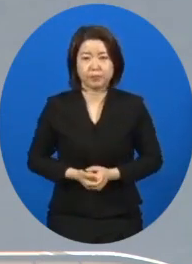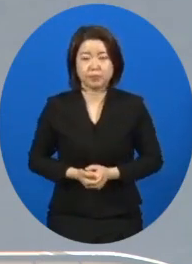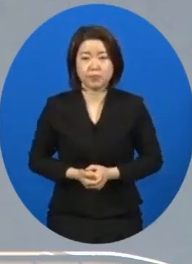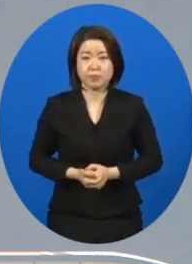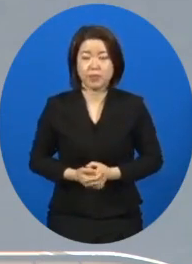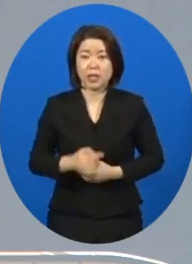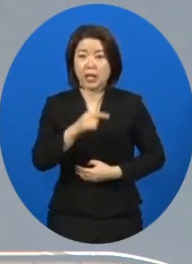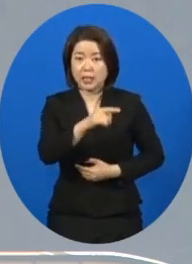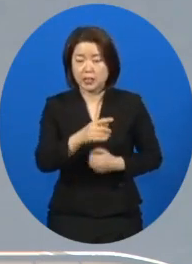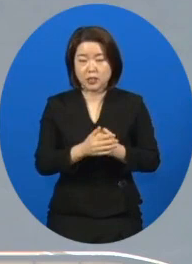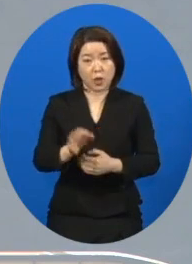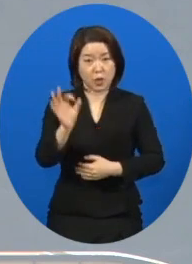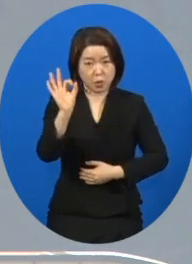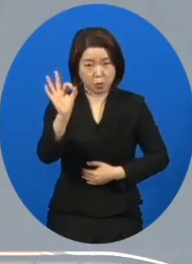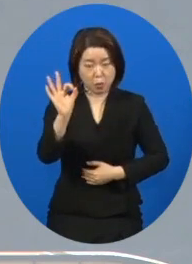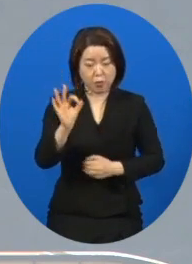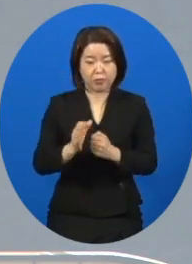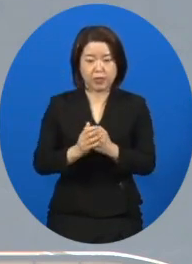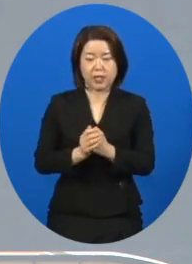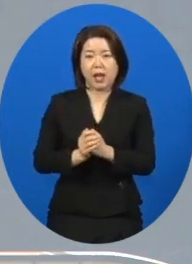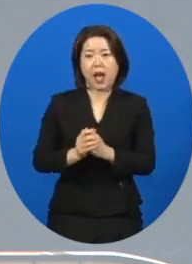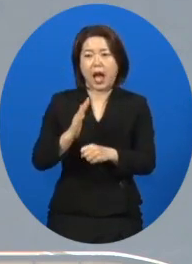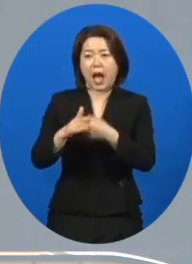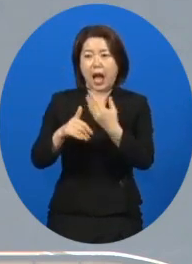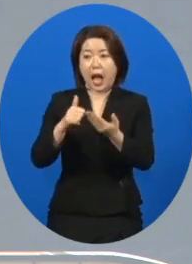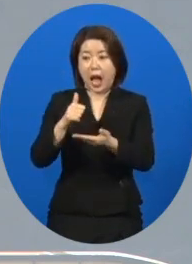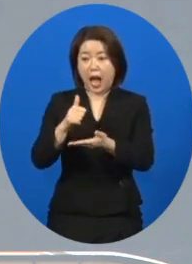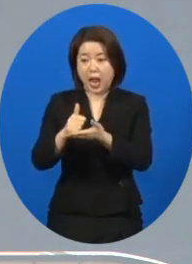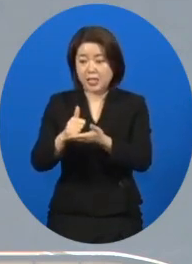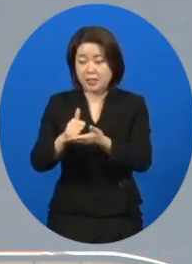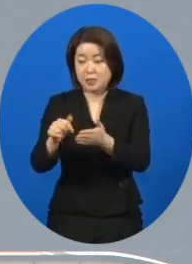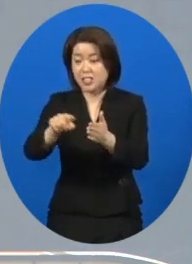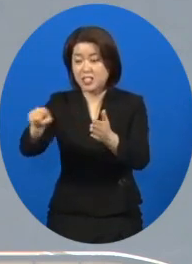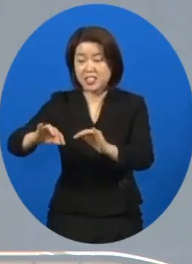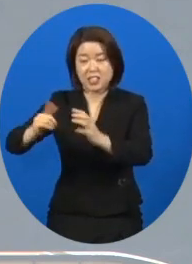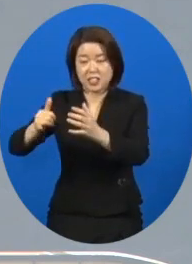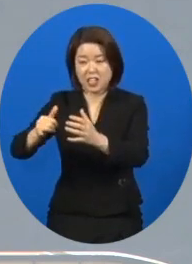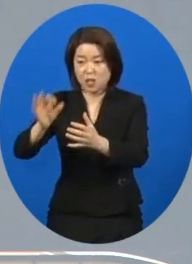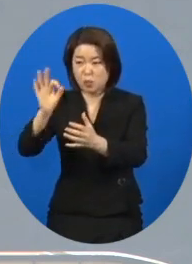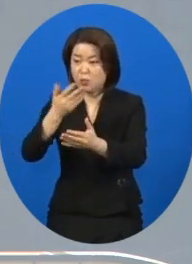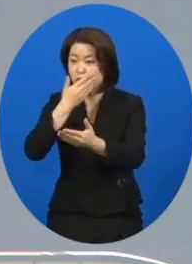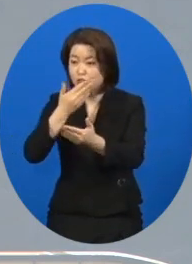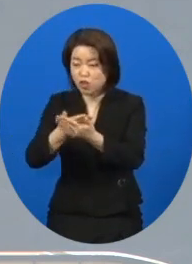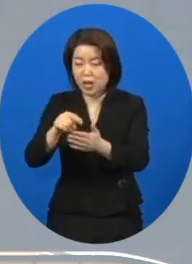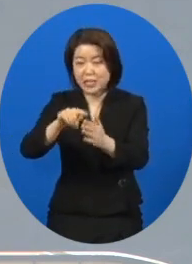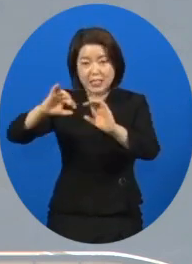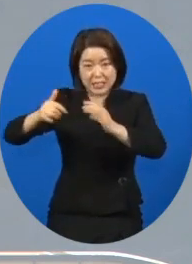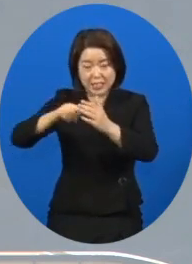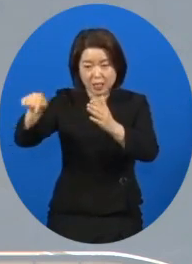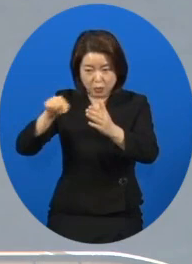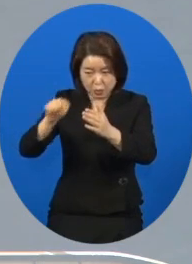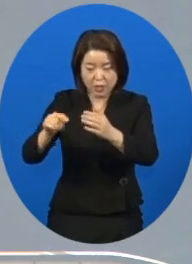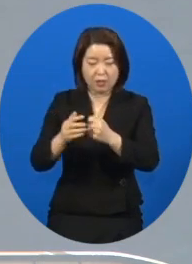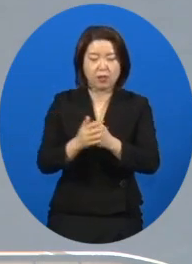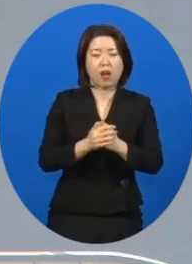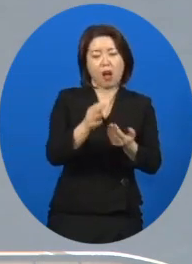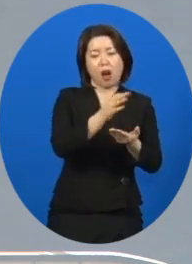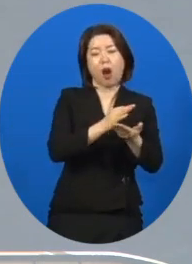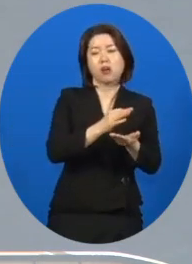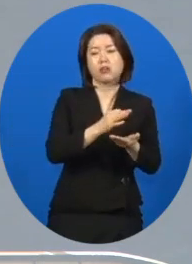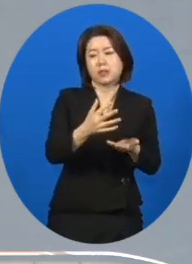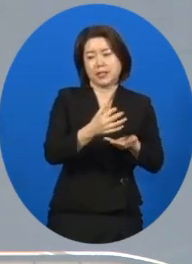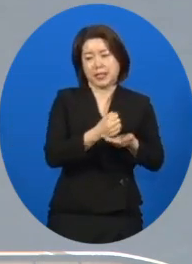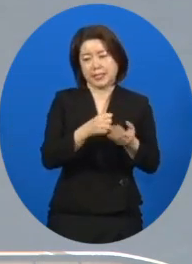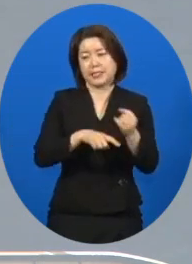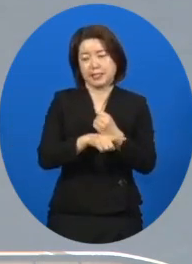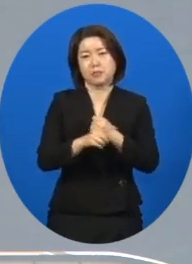그것은 돈이 하나님인 이 세상 가운데 헌금이 가지고 있는 의미입니다.